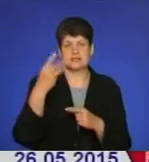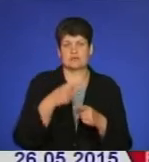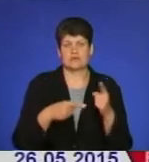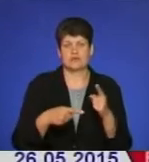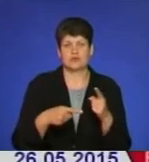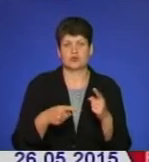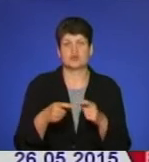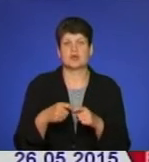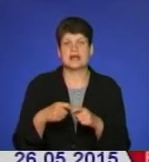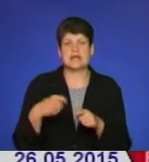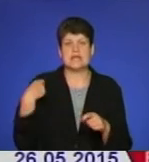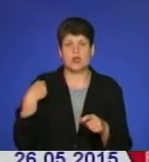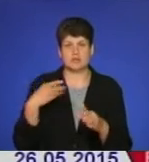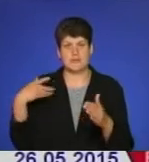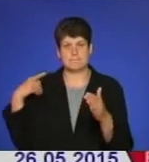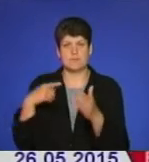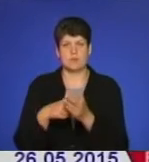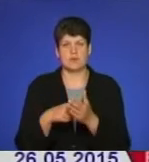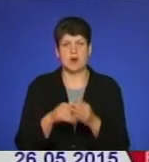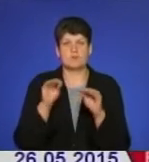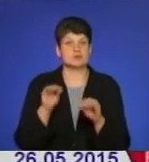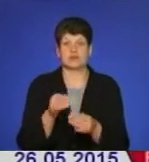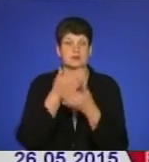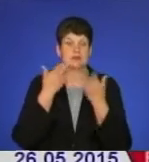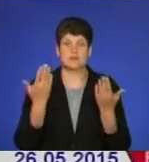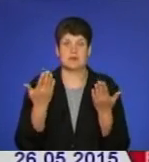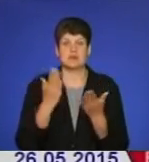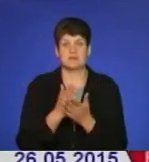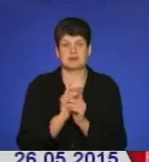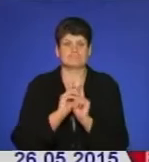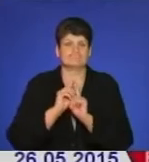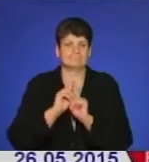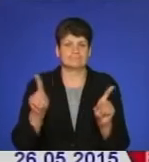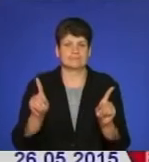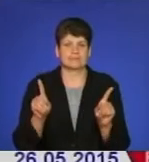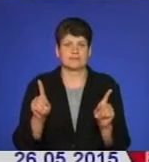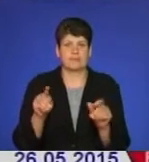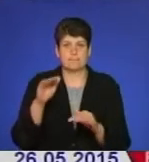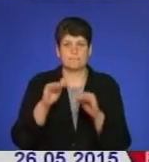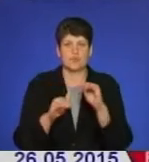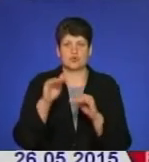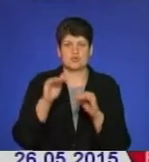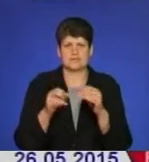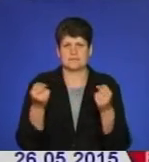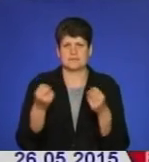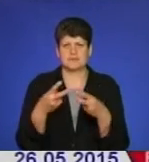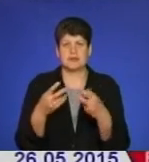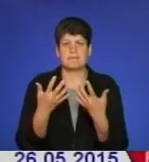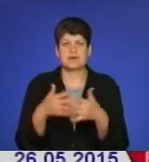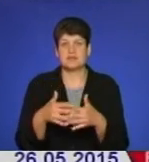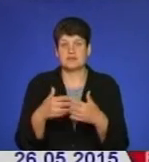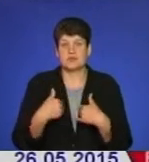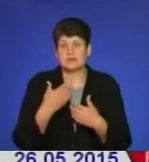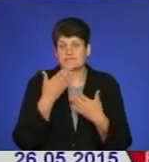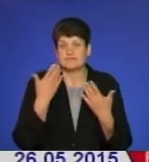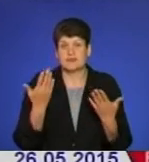пробиває бронетранспортер, а поставити його немає на що. Тобто там стоїть специфічна пружина, специфічний механізм. Їх, на жаль, в нас немає.